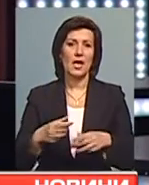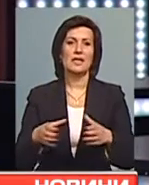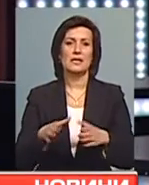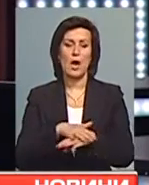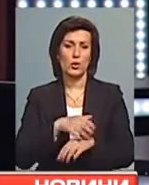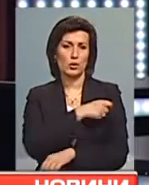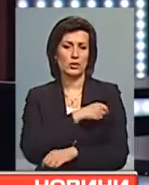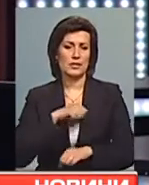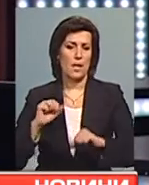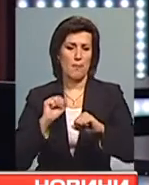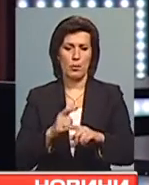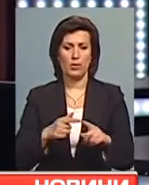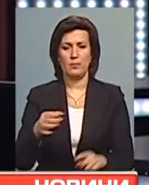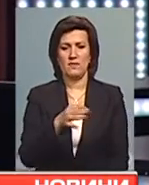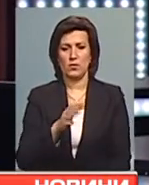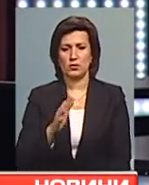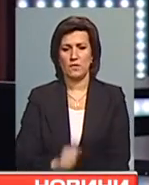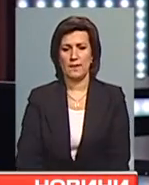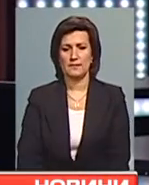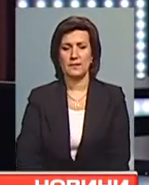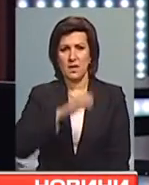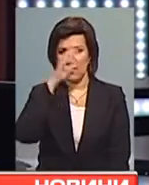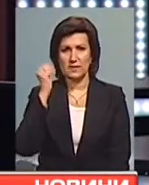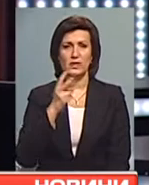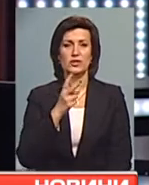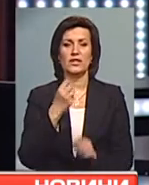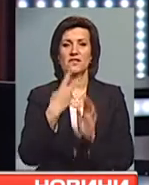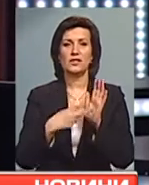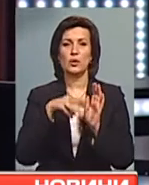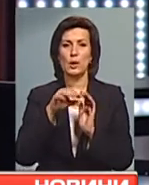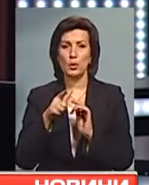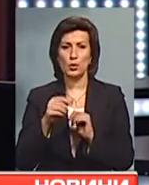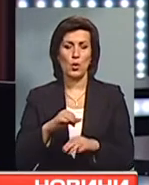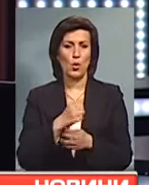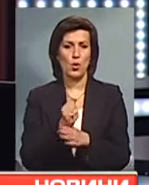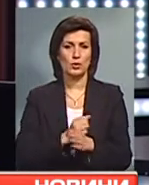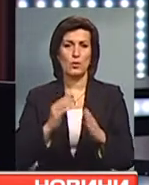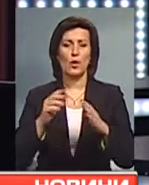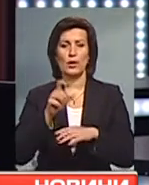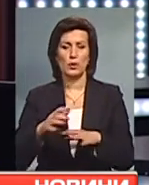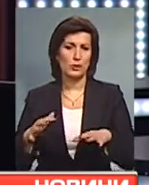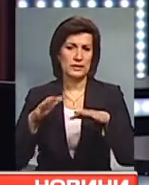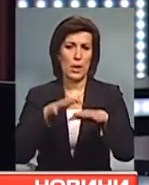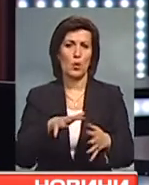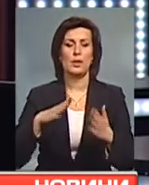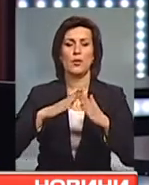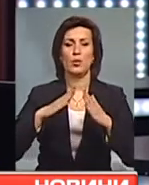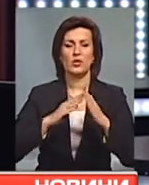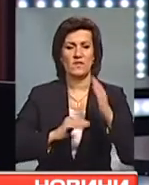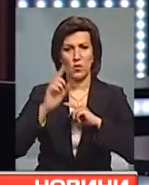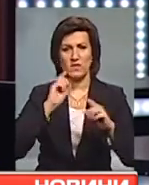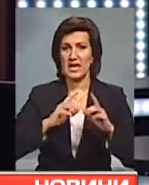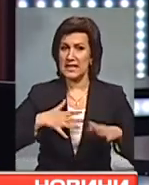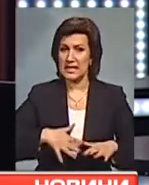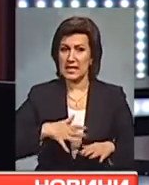для самооборони півострова у ніч на 27 лютого озброєні люди захопили будівлю Верховної Ради Криму У той же день